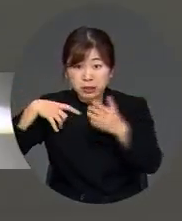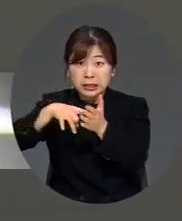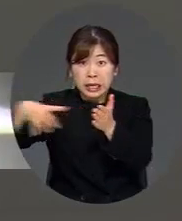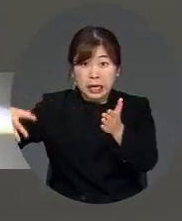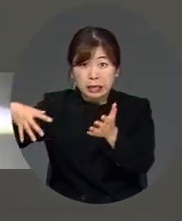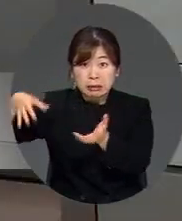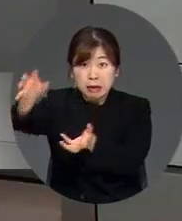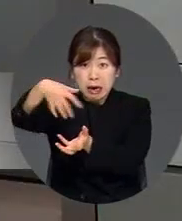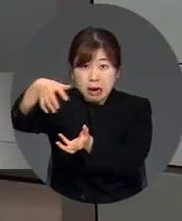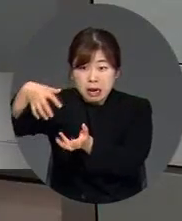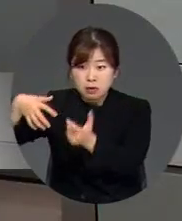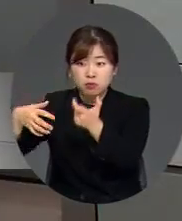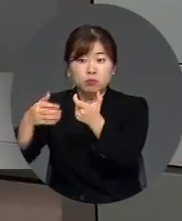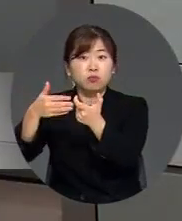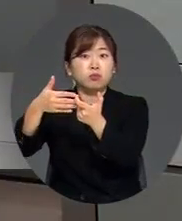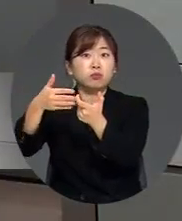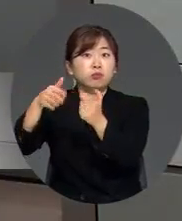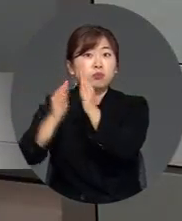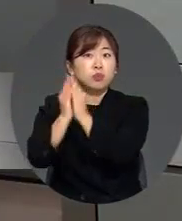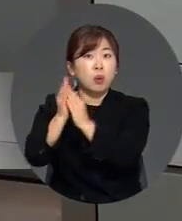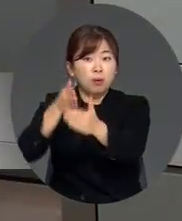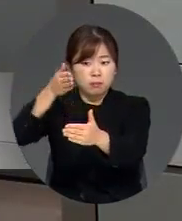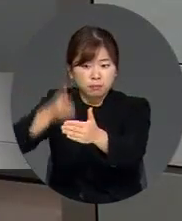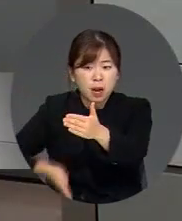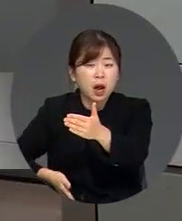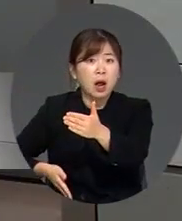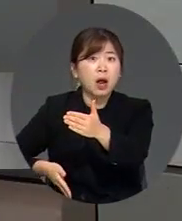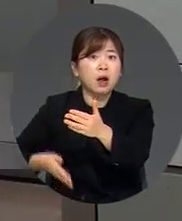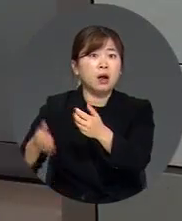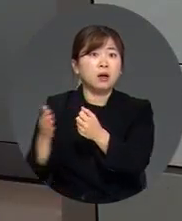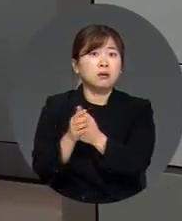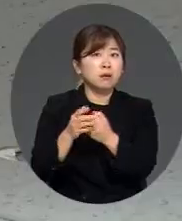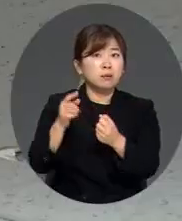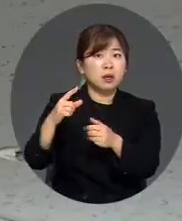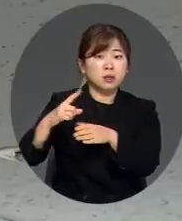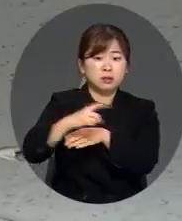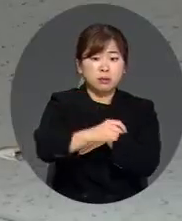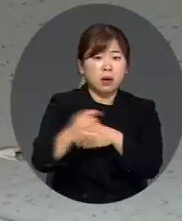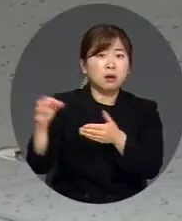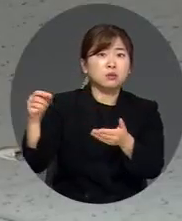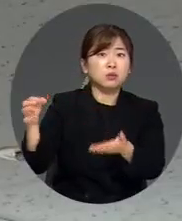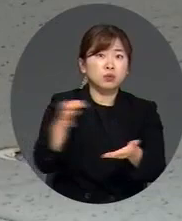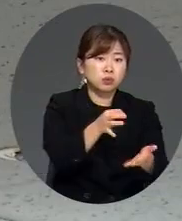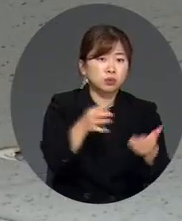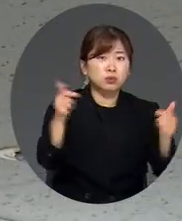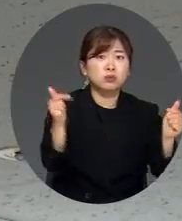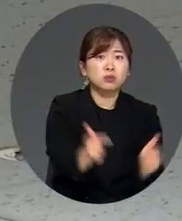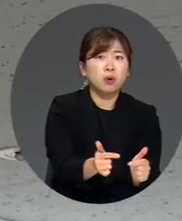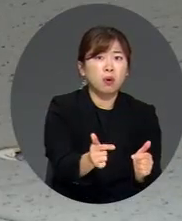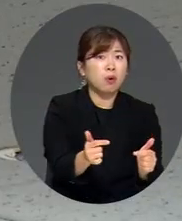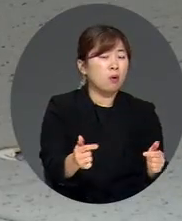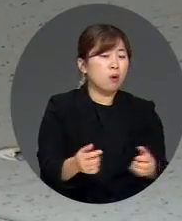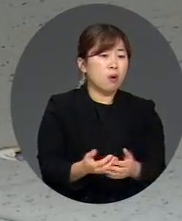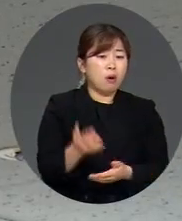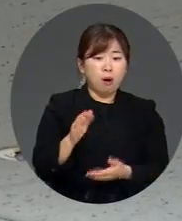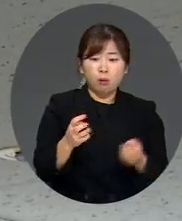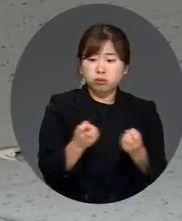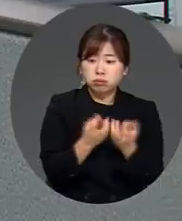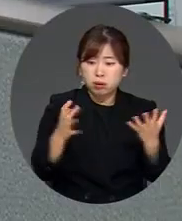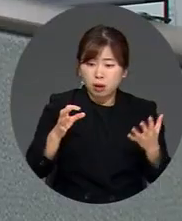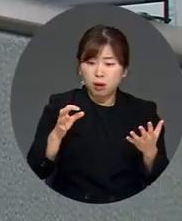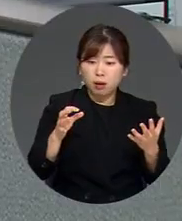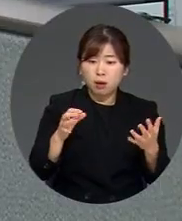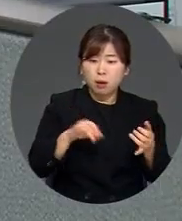줄어 감액 편성이 불가피했기 때문입니다. 꼭 필요한 사업은 해야 하다 보니 우주항공청 예산까지